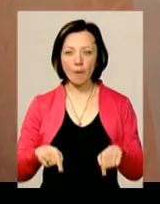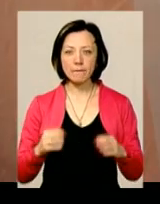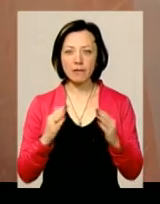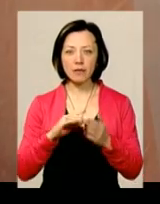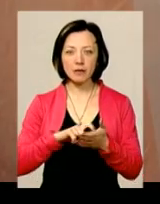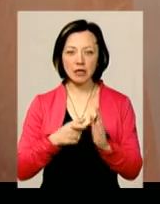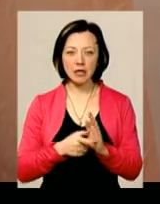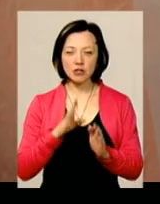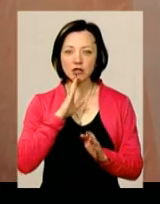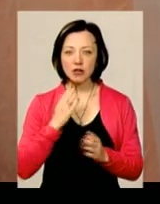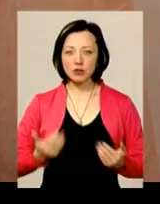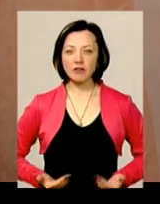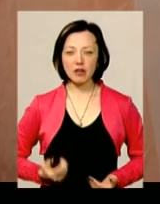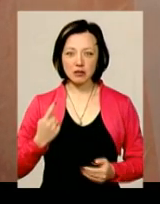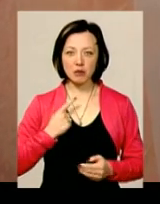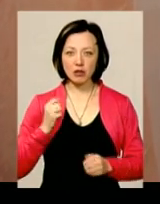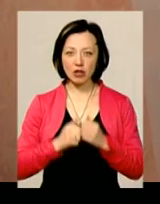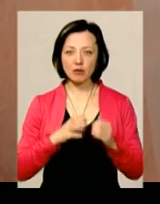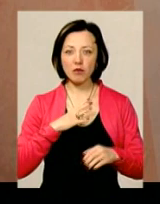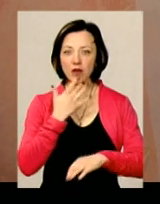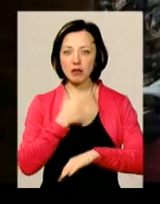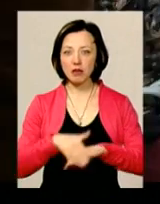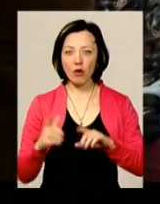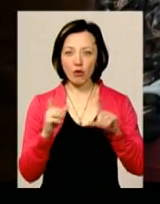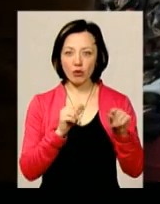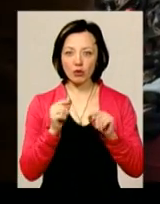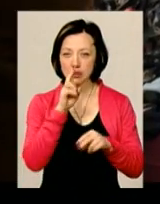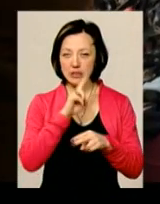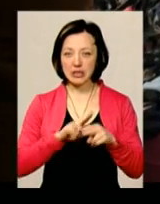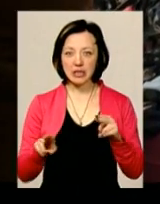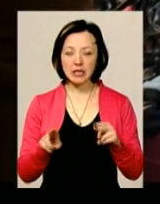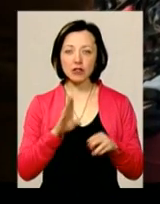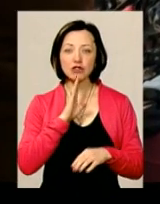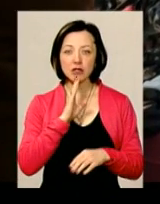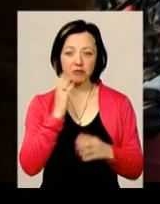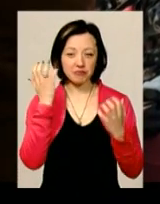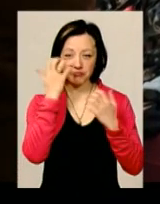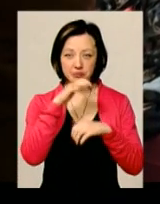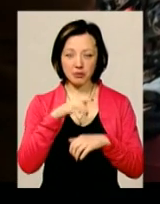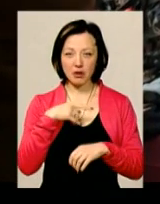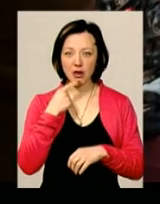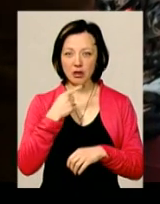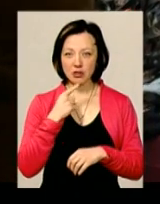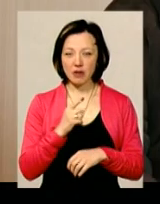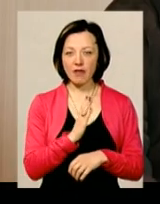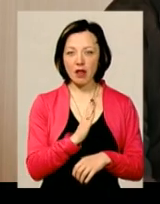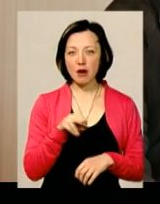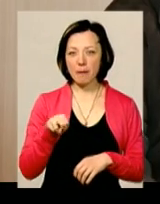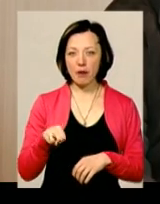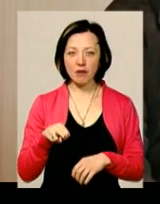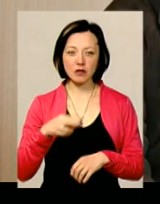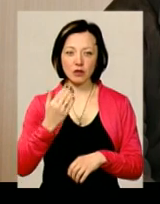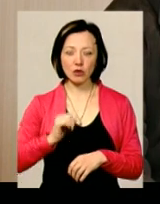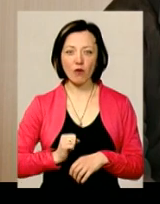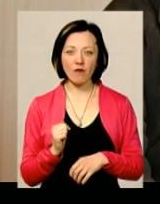помешканні загибла проживала сама. Часто бувала за кордоном, тож зникнення жінки ніхто не помітив. Про це говорить Валерій Павлович, котрий назвав себе